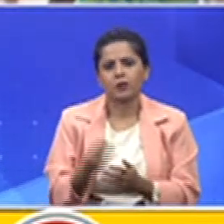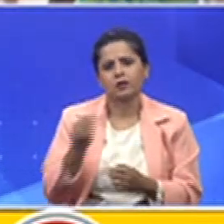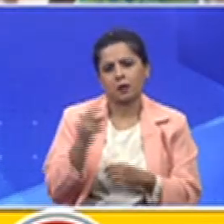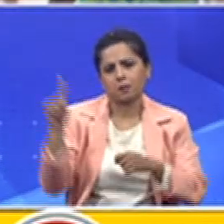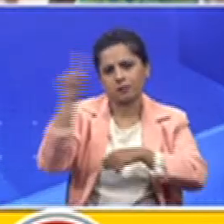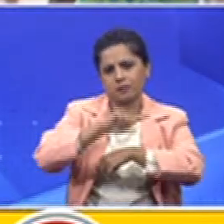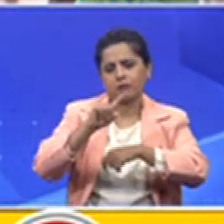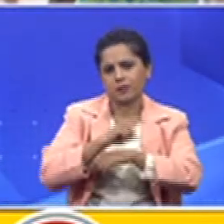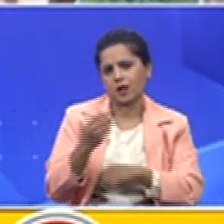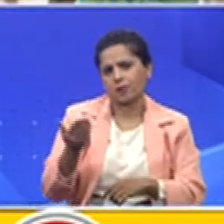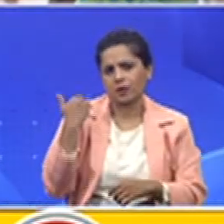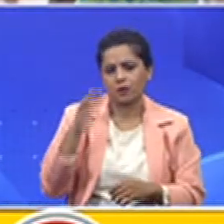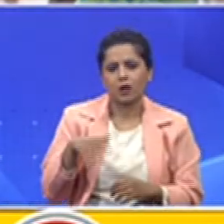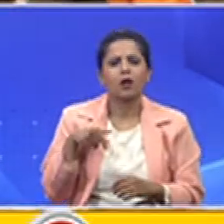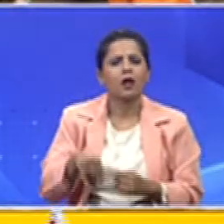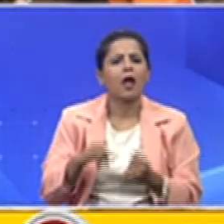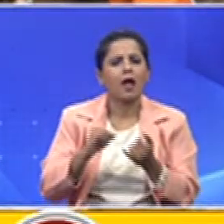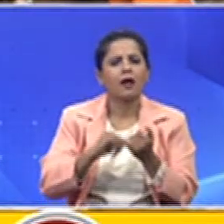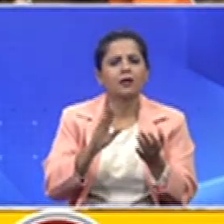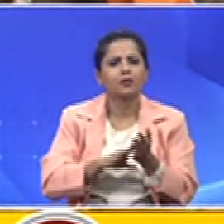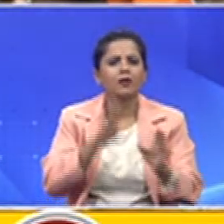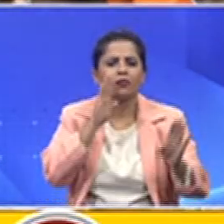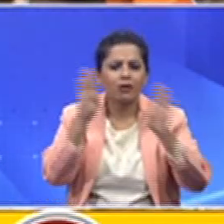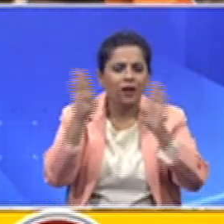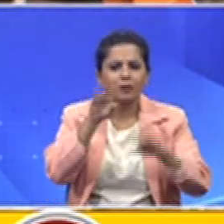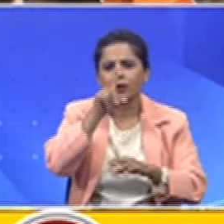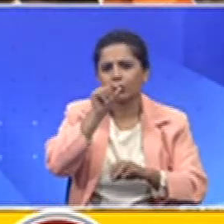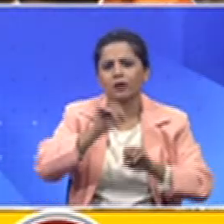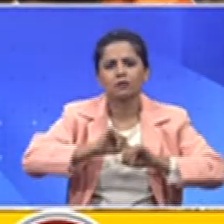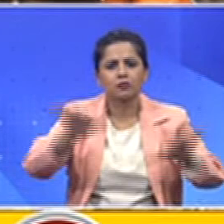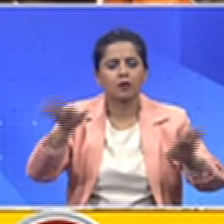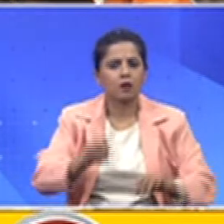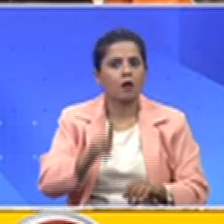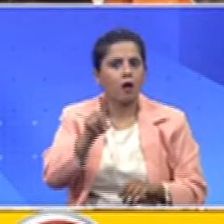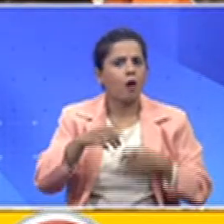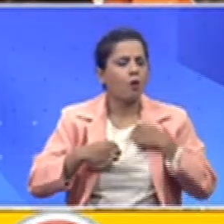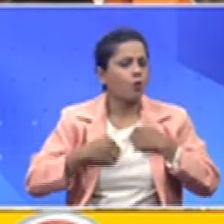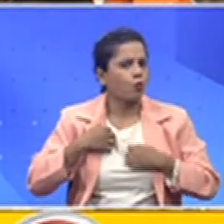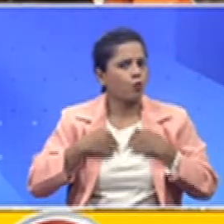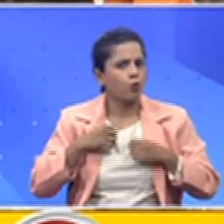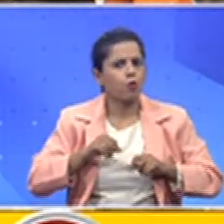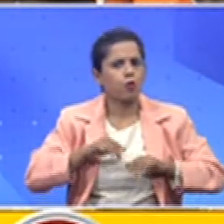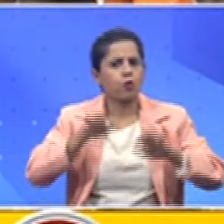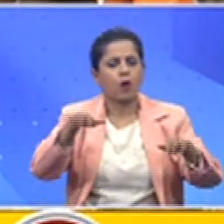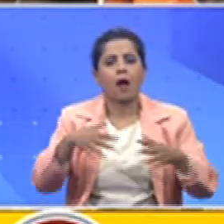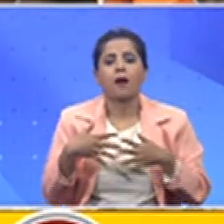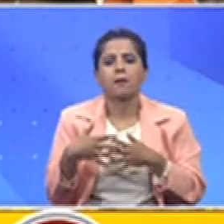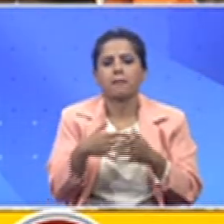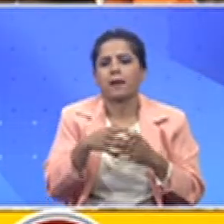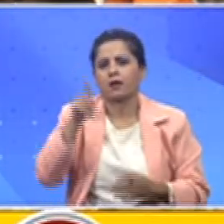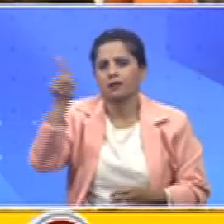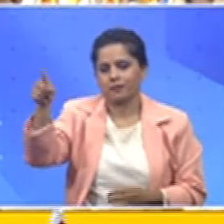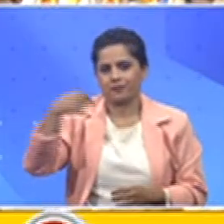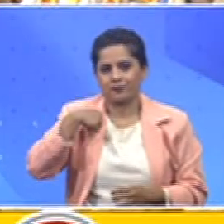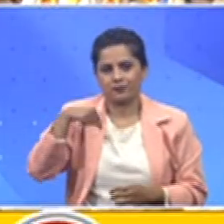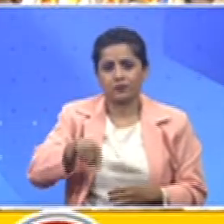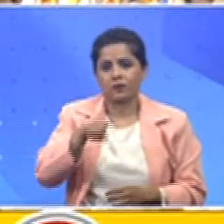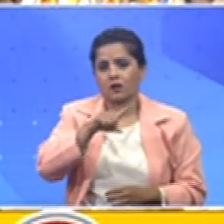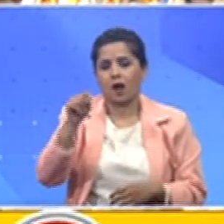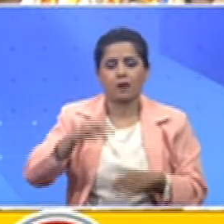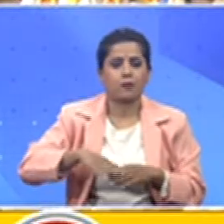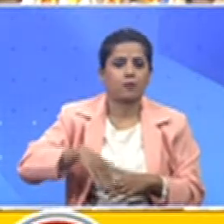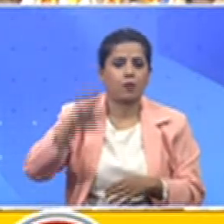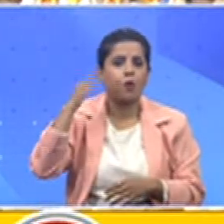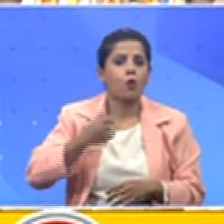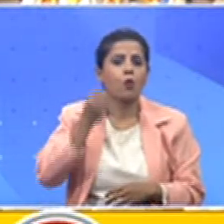पहले सोशल मीडिया पर एक अद्भुत क्रेज दिखा। अमेरिका ने हमें 100 से